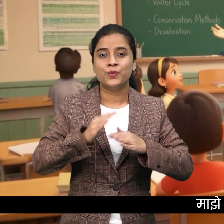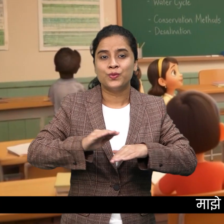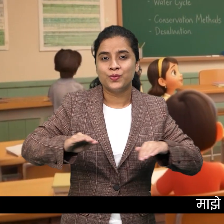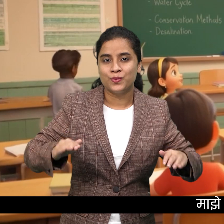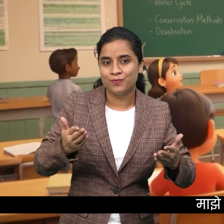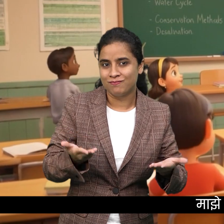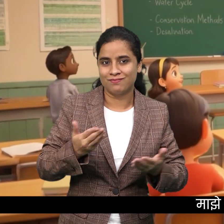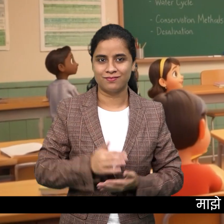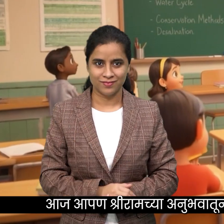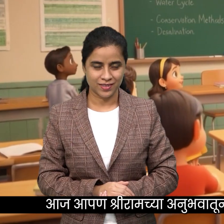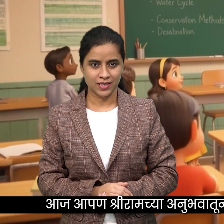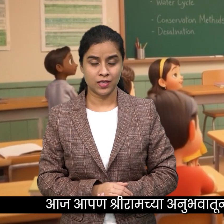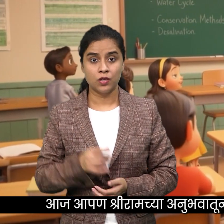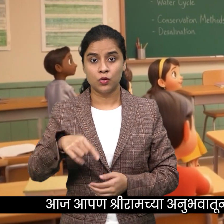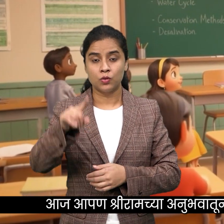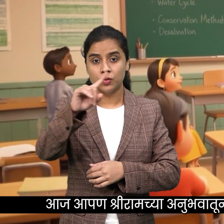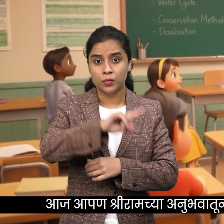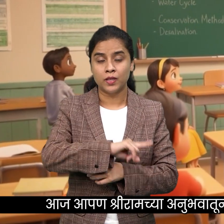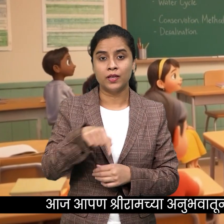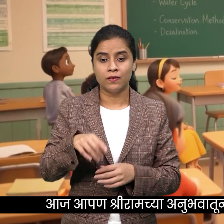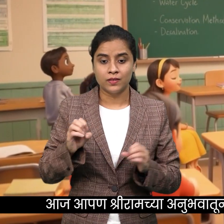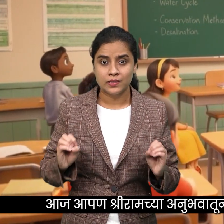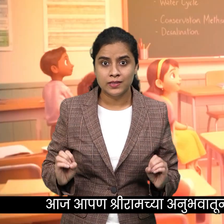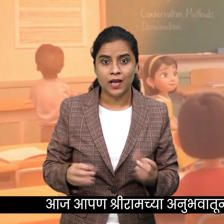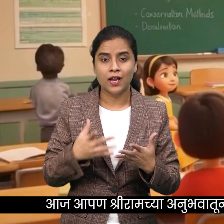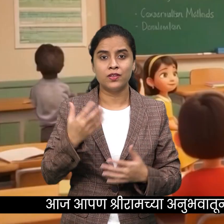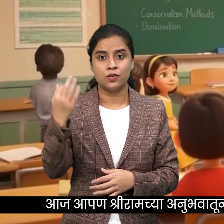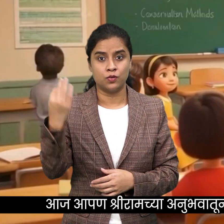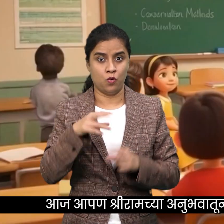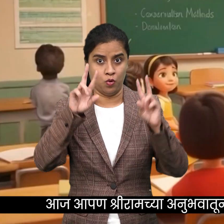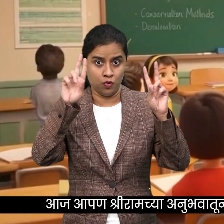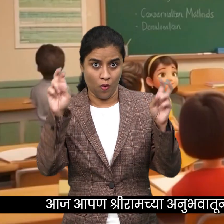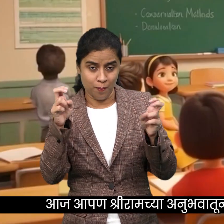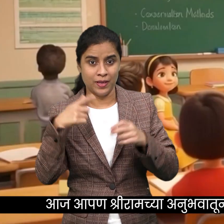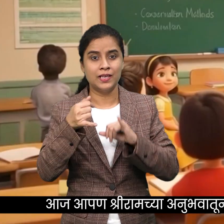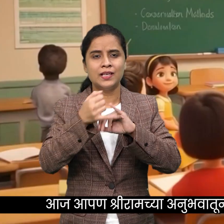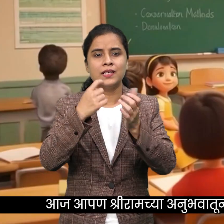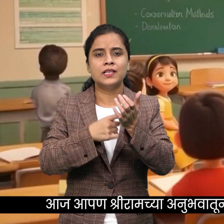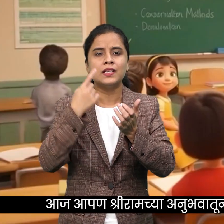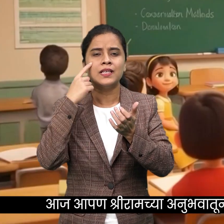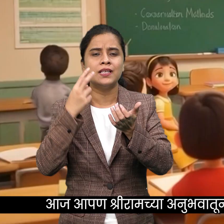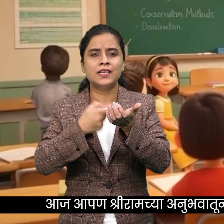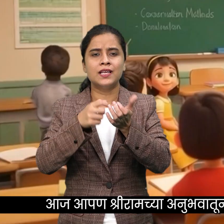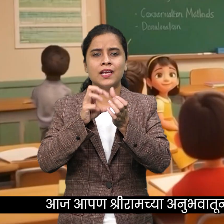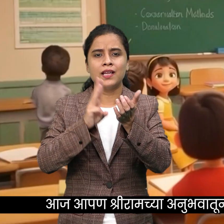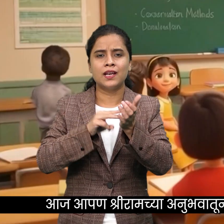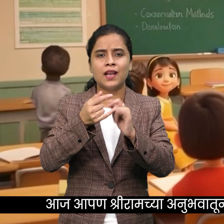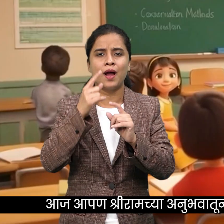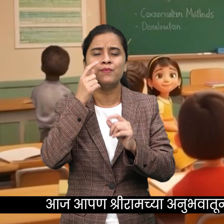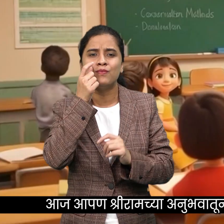माझे आवडते विद्यार्थी, आज आपण श्रीरामच्या अनुभवातून एका नवीन विषयाची सुरुवात करत आहोत.